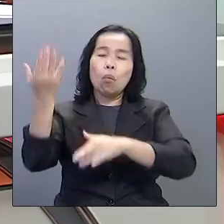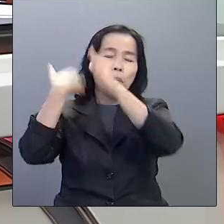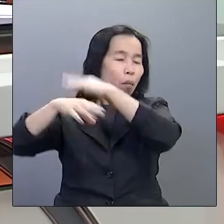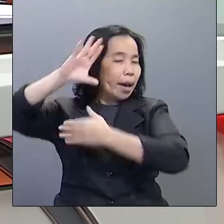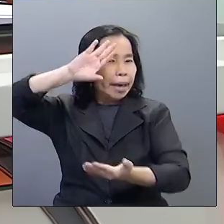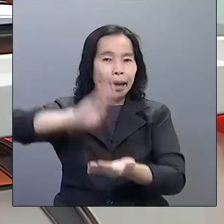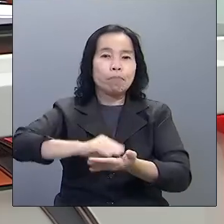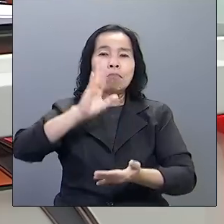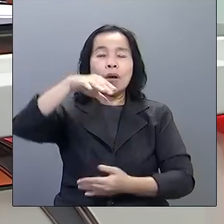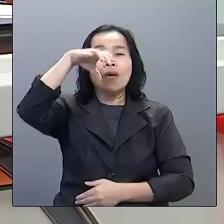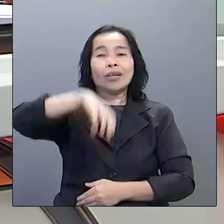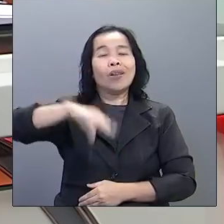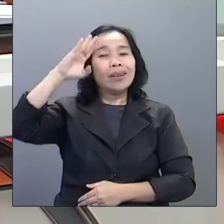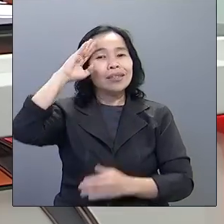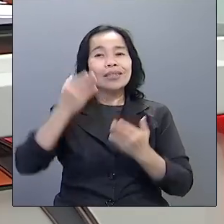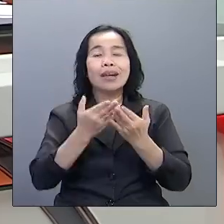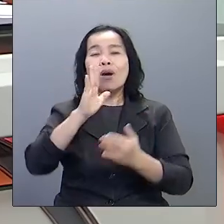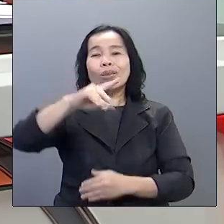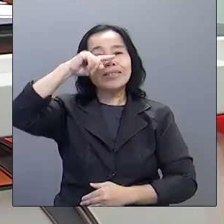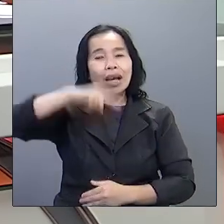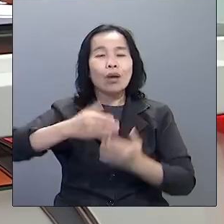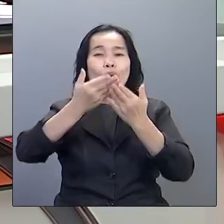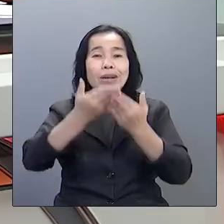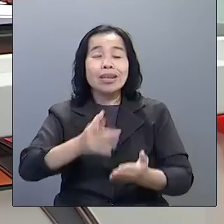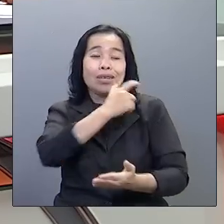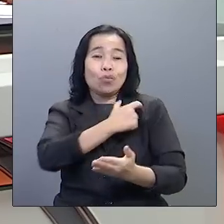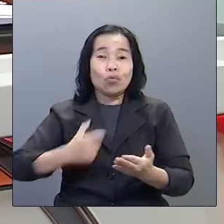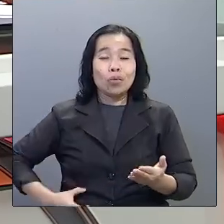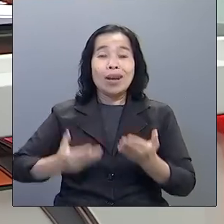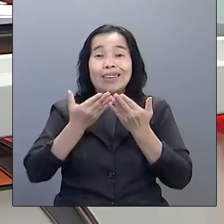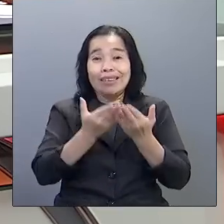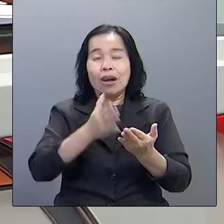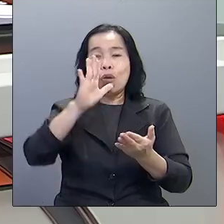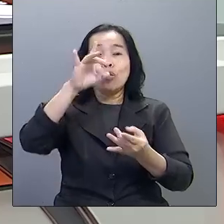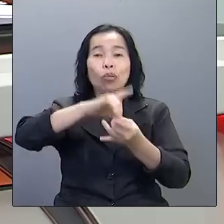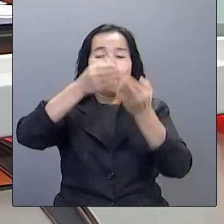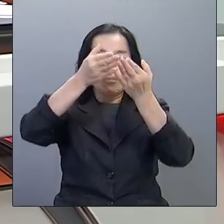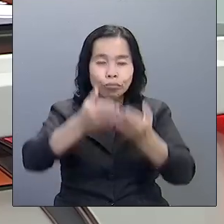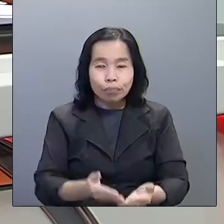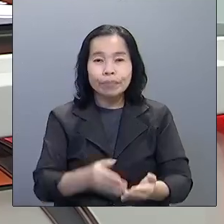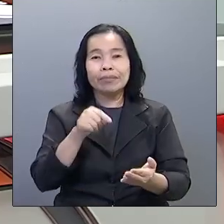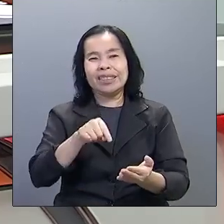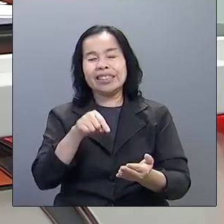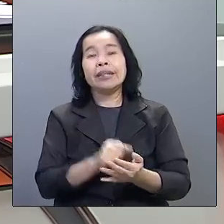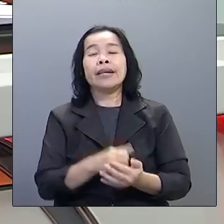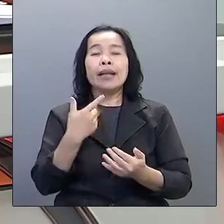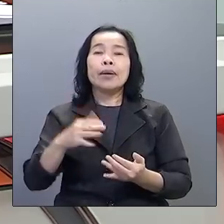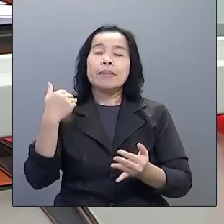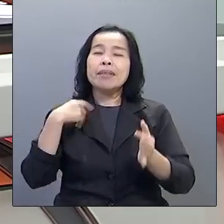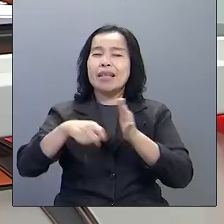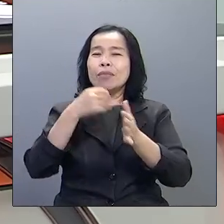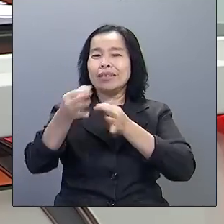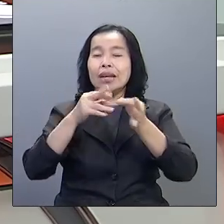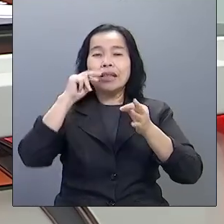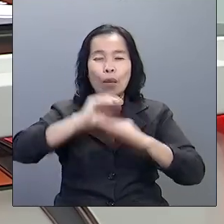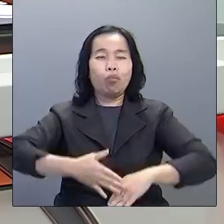ของกองทัพเรือไทยกับกรณีเรือหลวงสุโขทัยที่มาอับปาง จากเหตุการณ์ที่ได้รับคำชี้แจงว่าคลื่นลม